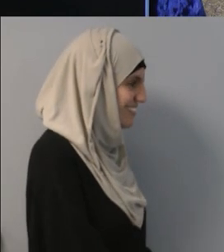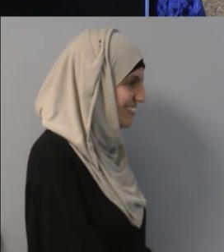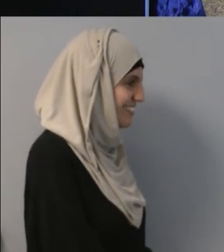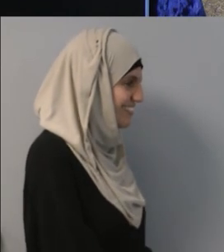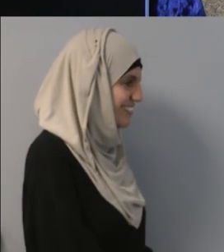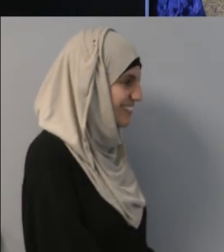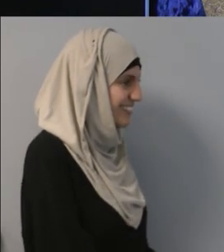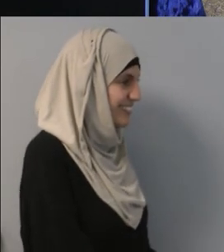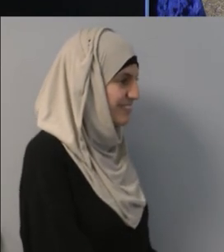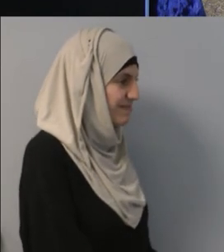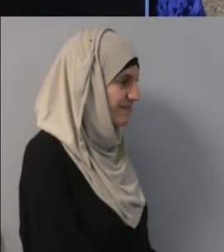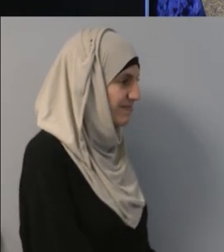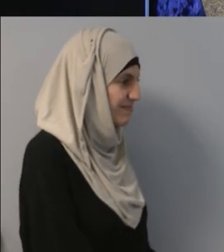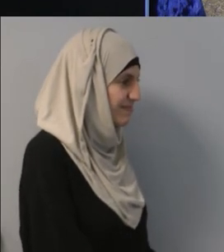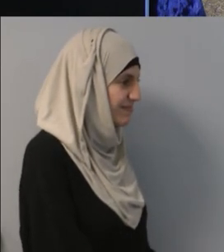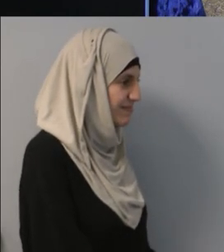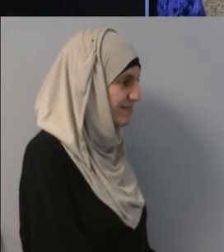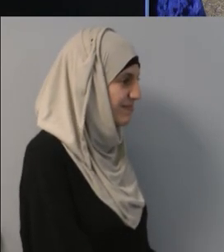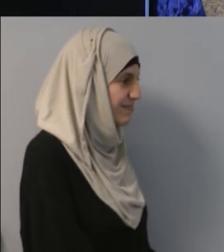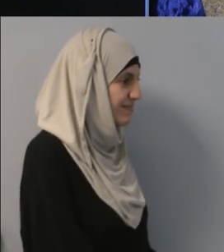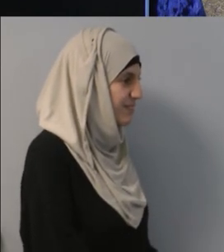bénévole de notre association qui nous permet justement